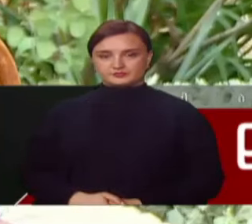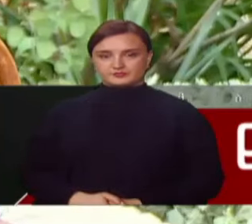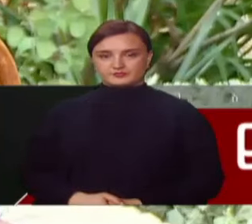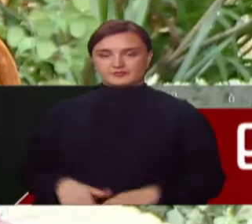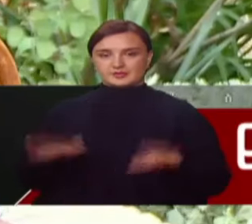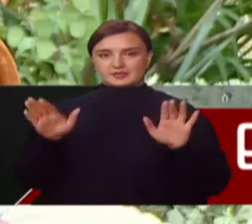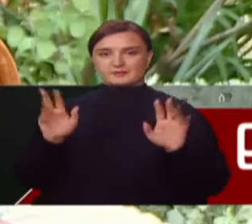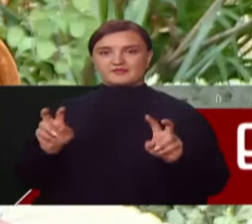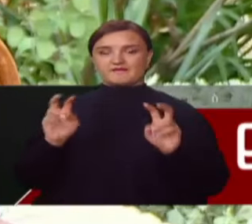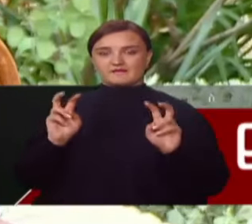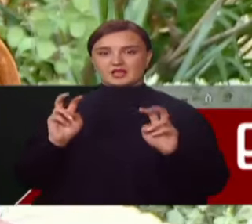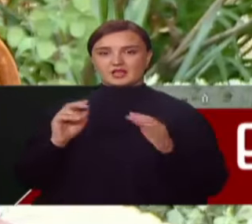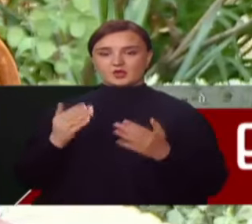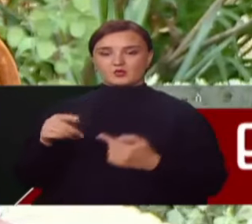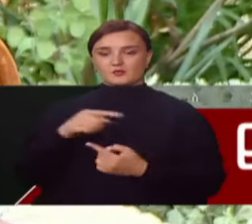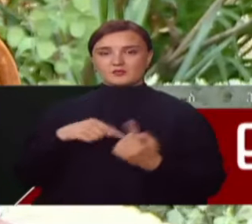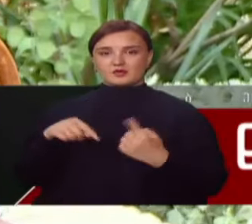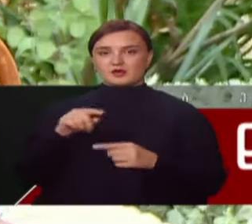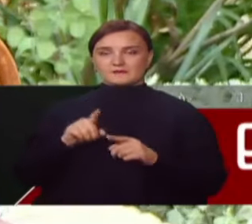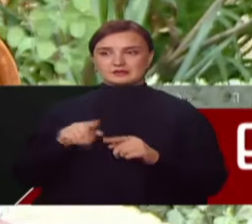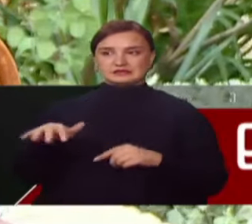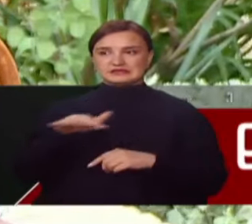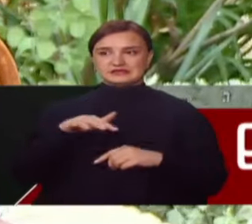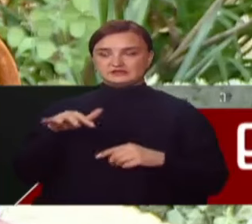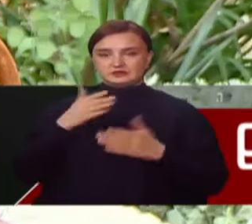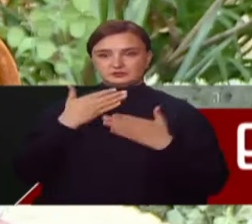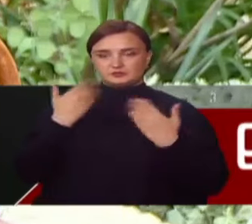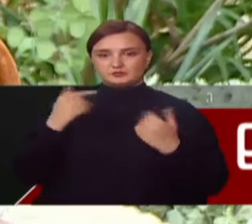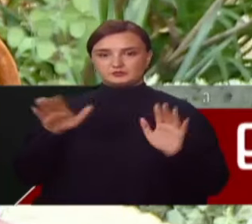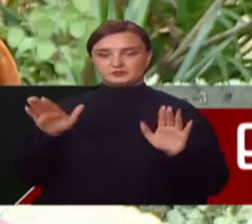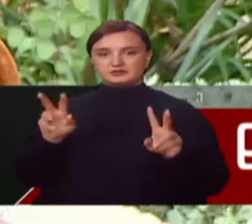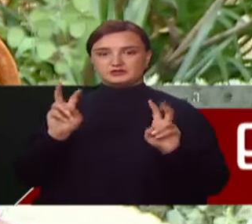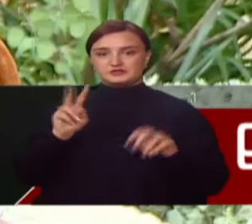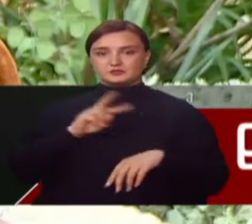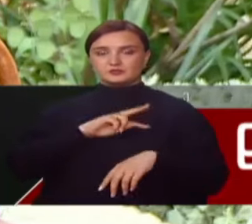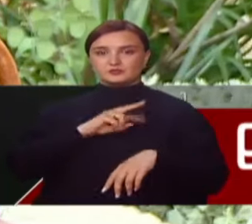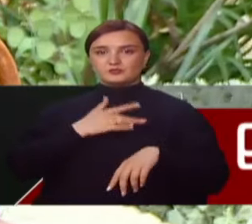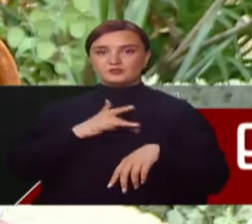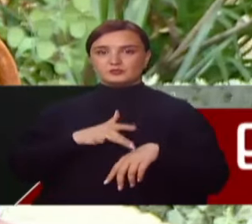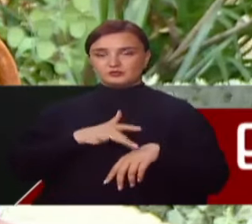მეფრინველეობისთვის არ არსებობს ისეთი სივრცე და გარემო, სადაც ფრინველების მოყვარული